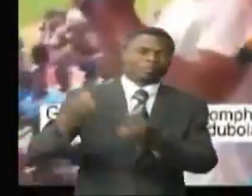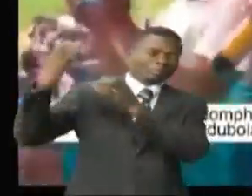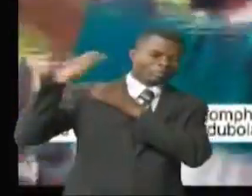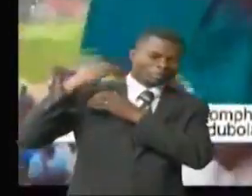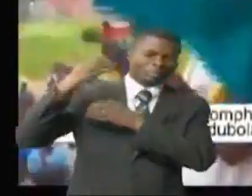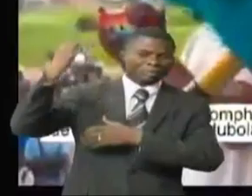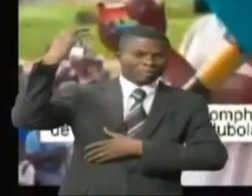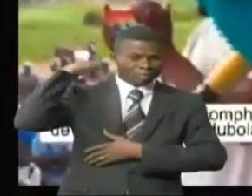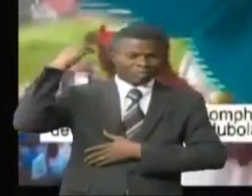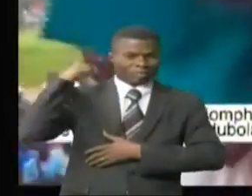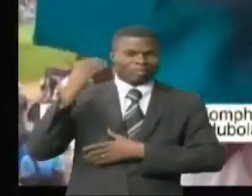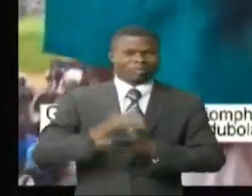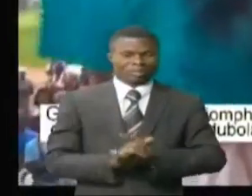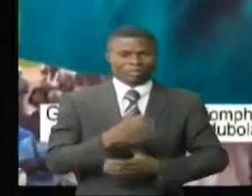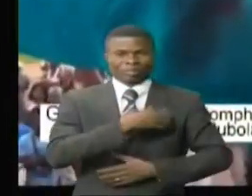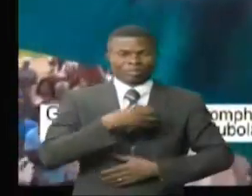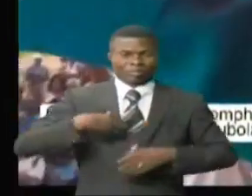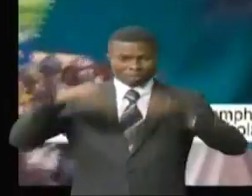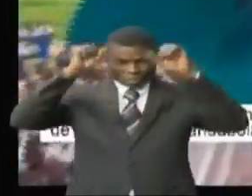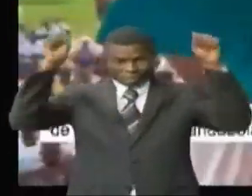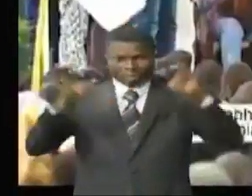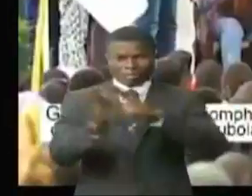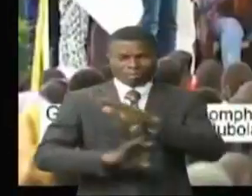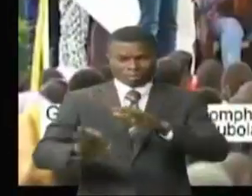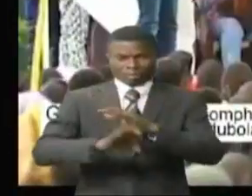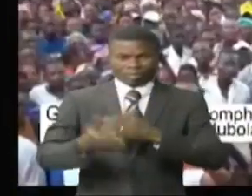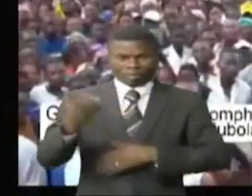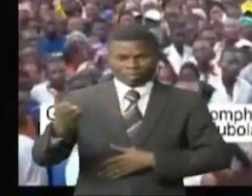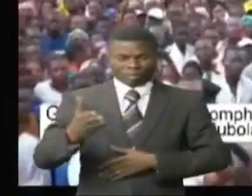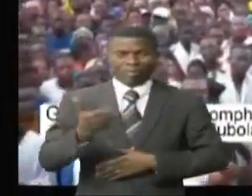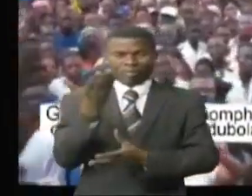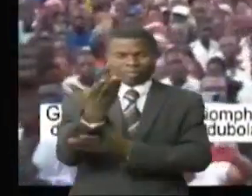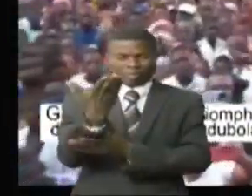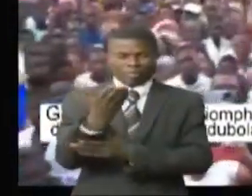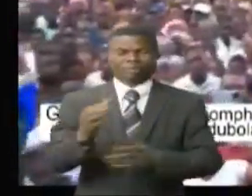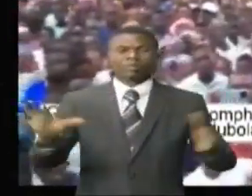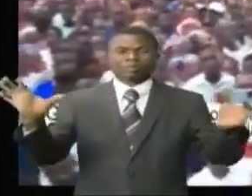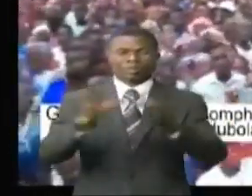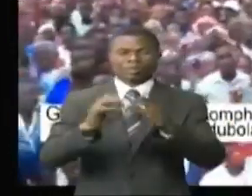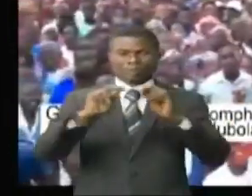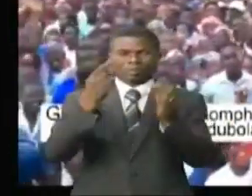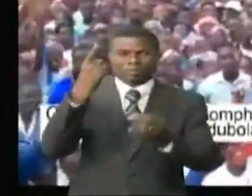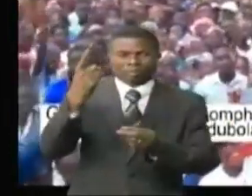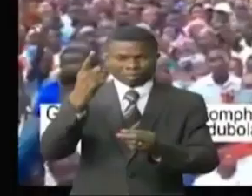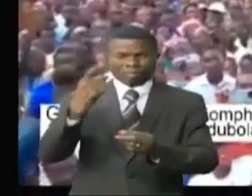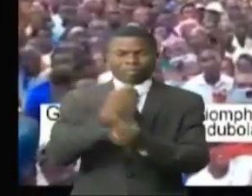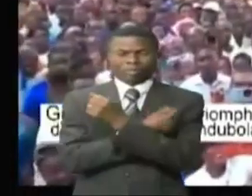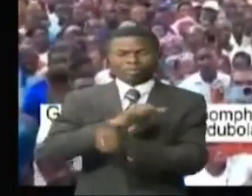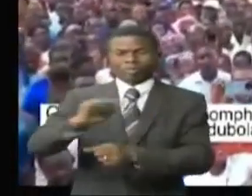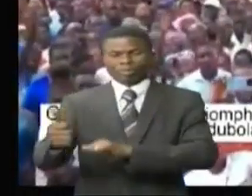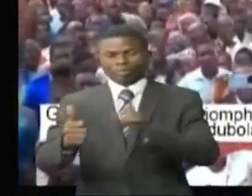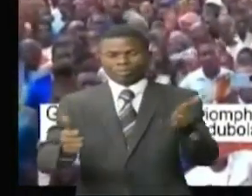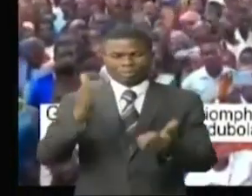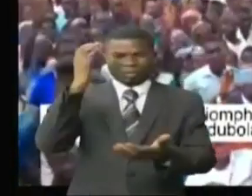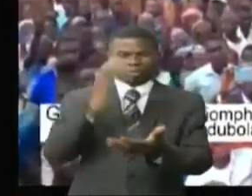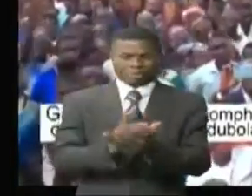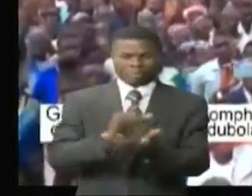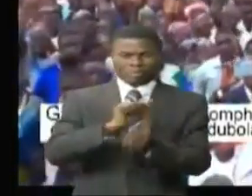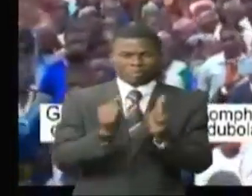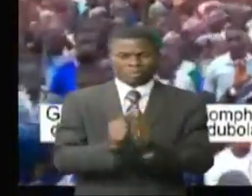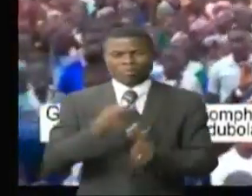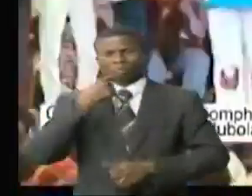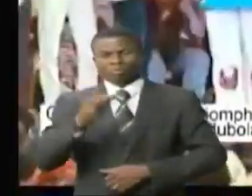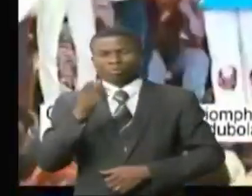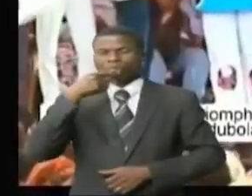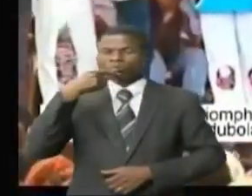Dans son message, Madame la Présidente de la Fondation a prêché l'unité, l'amour du prochain, bannissant le tribalisme. Elle a abordé plusieurs